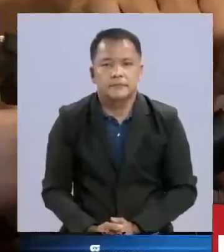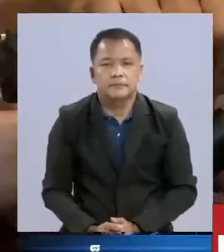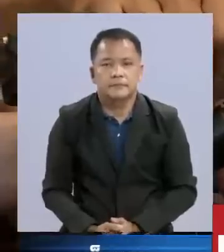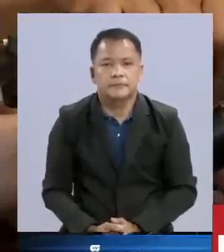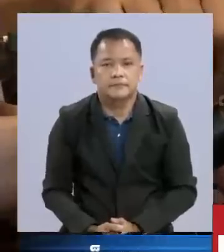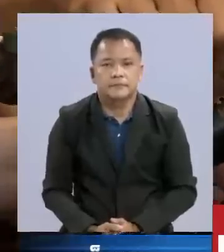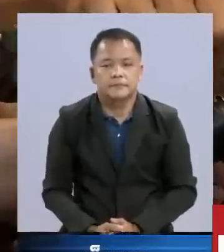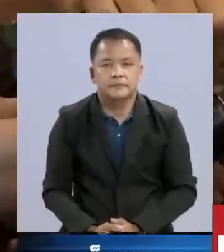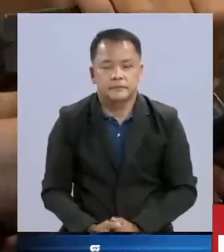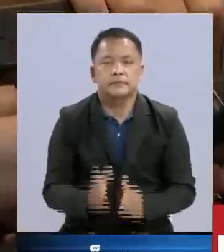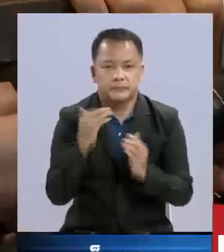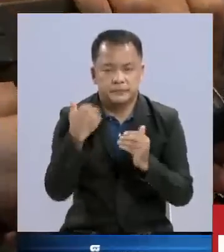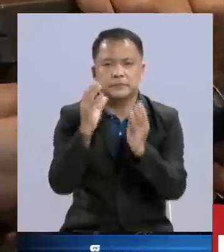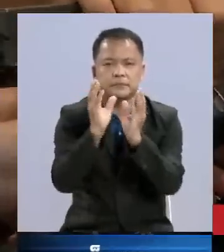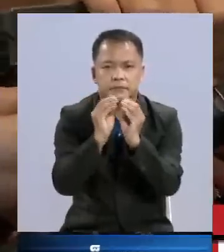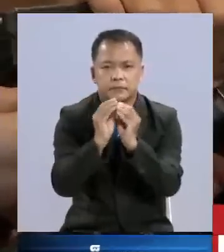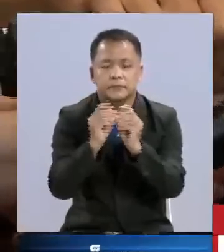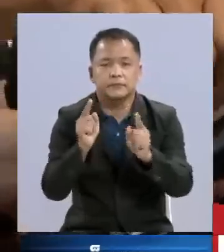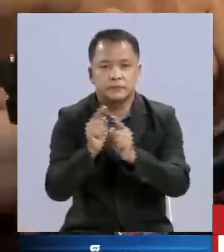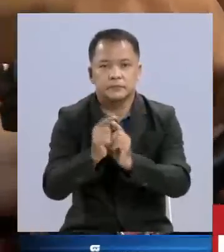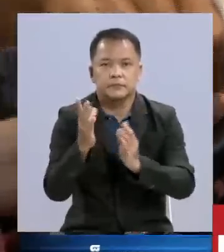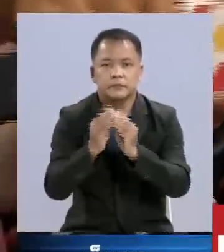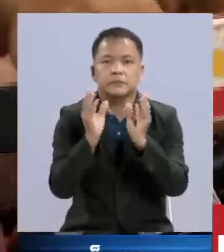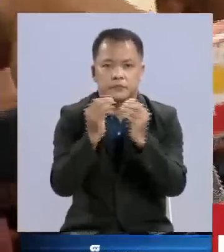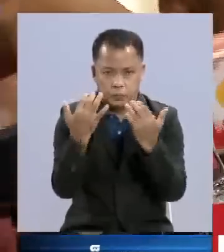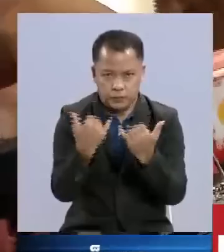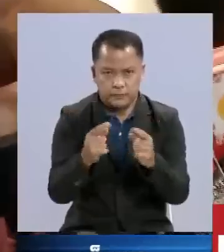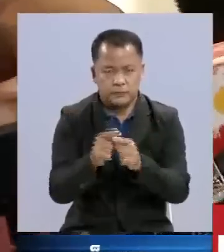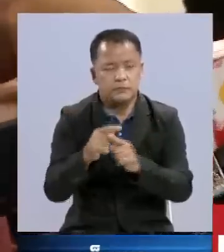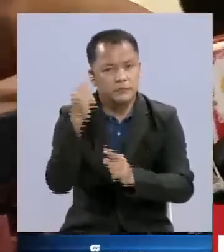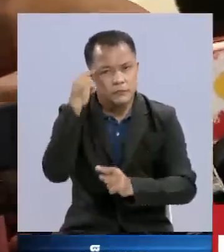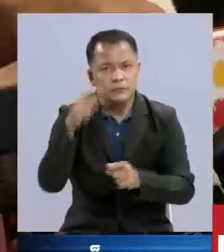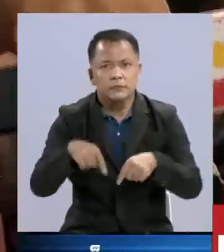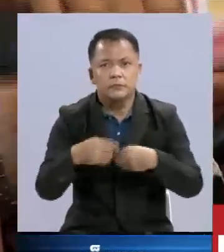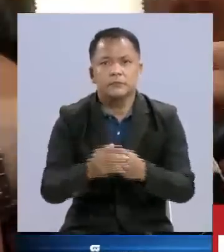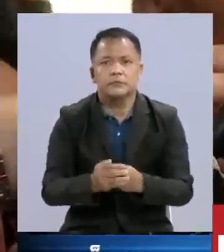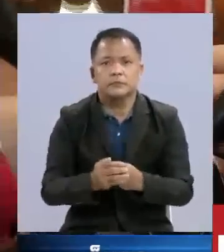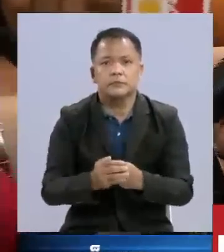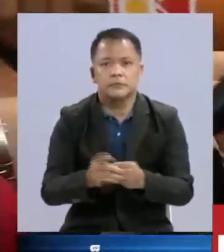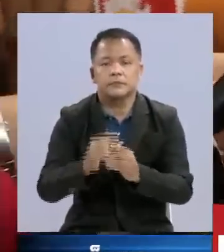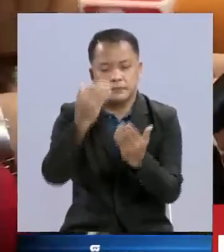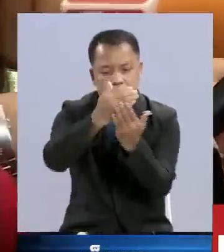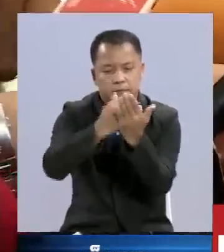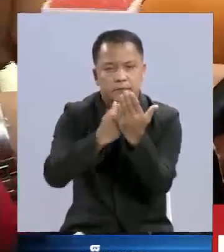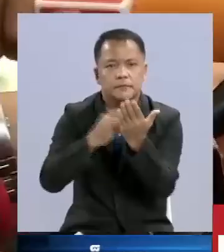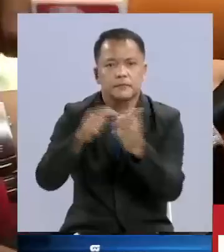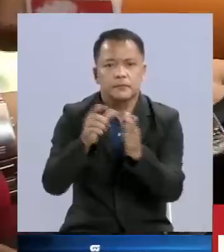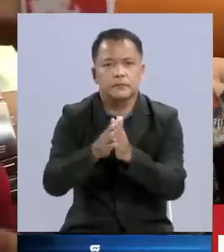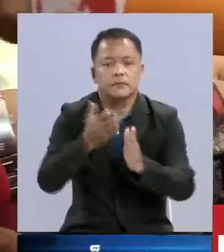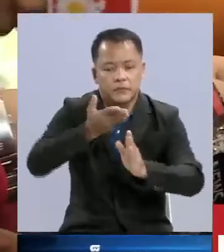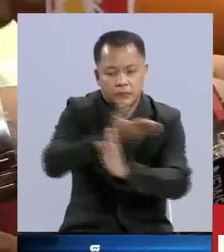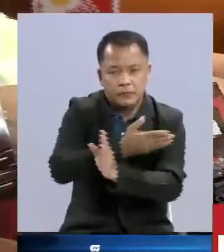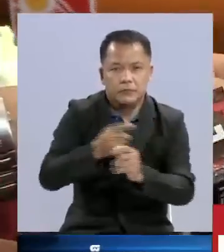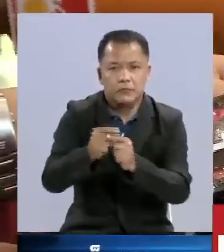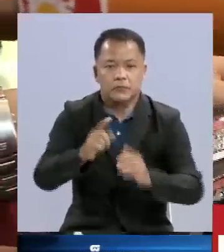ก็มีการประชุมสำหรับการประชุมวันนี้นะครับก็คงจะเป็นการรายงานของ